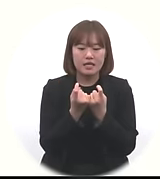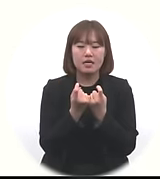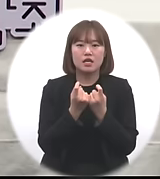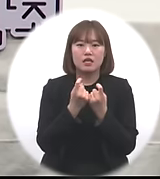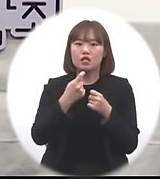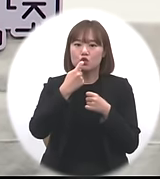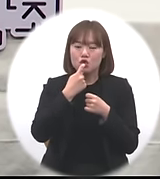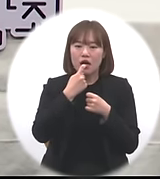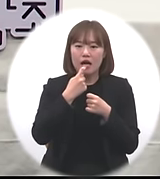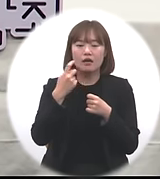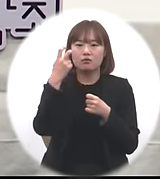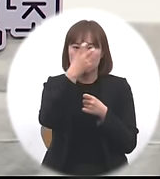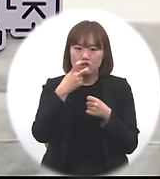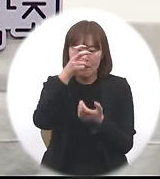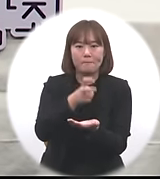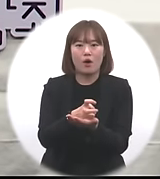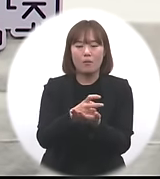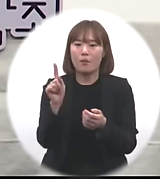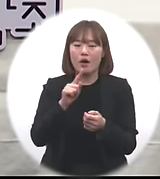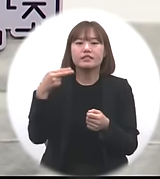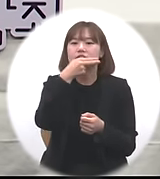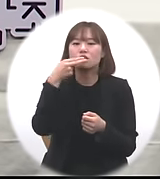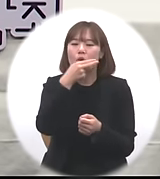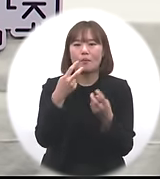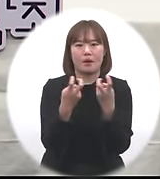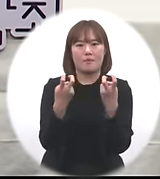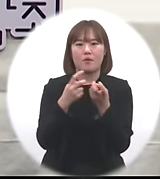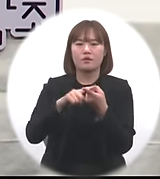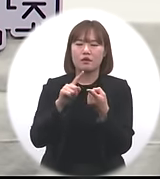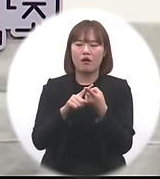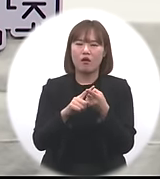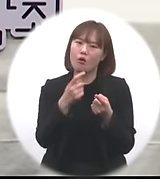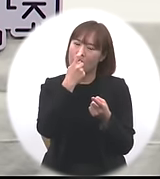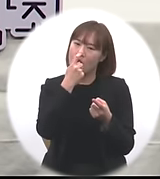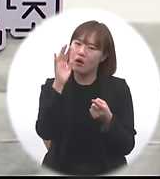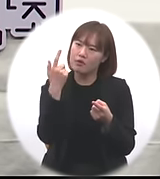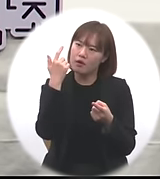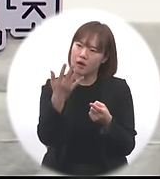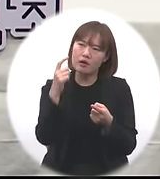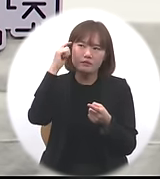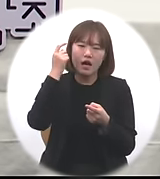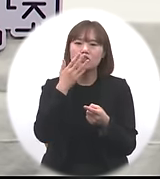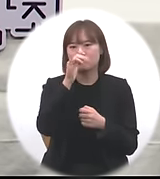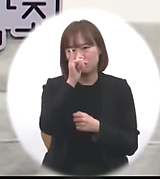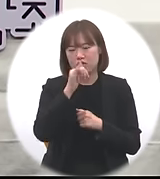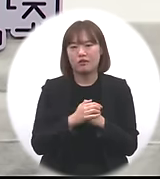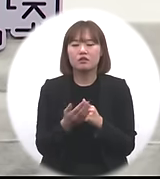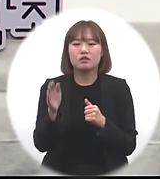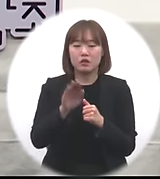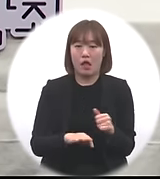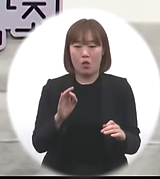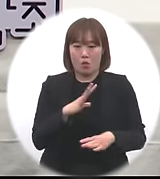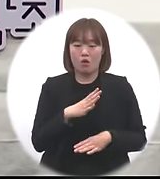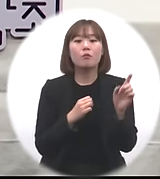개인구강위생관리법이라는 얘기입니다. 뭐 아주 쉽게 말씀드리면 칫솔제방법인데 도대체 칫솔제방법을 배워야 하느냐 이런 생각을 하시는 분이 계실지도 모르겠어요. 그런데